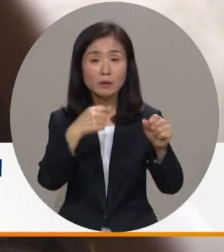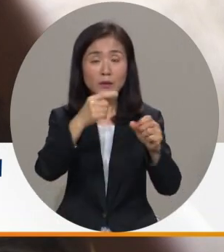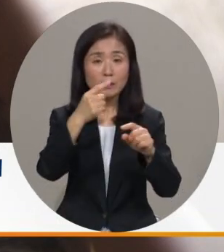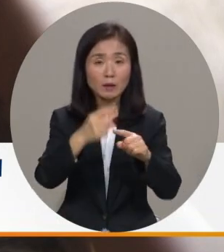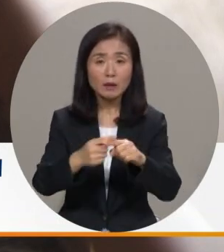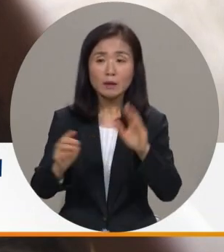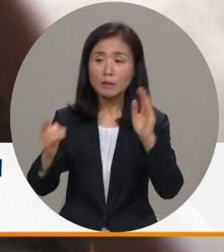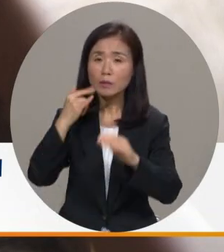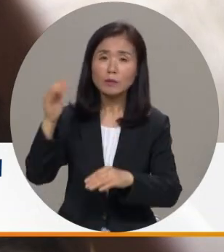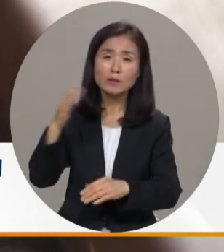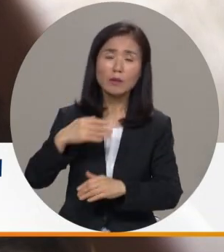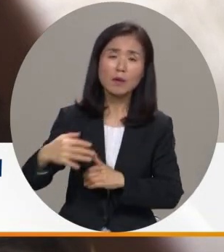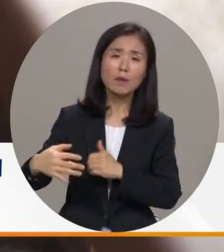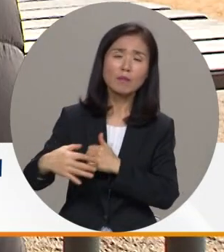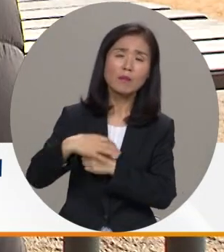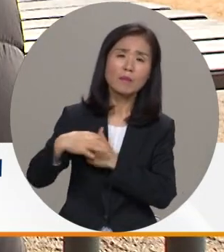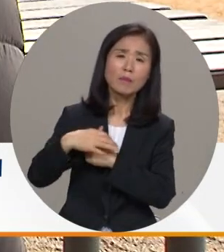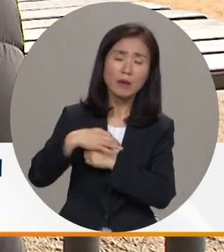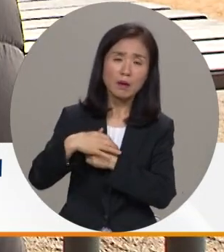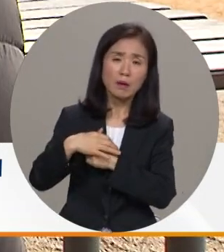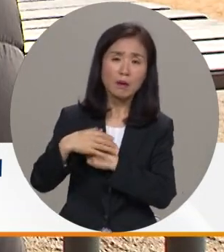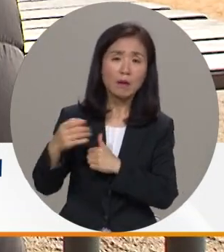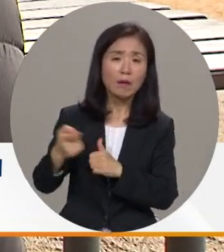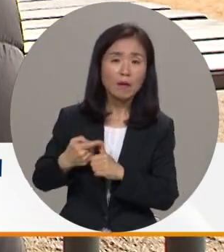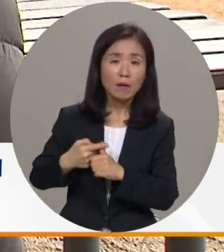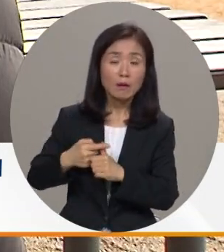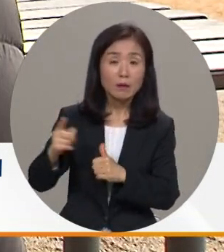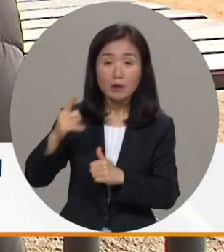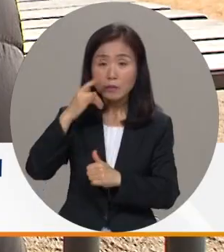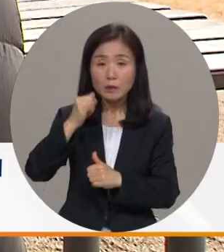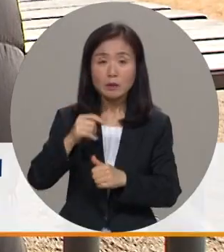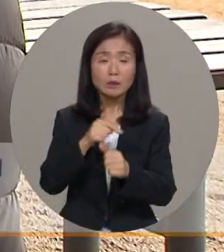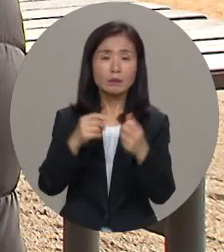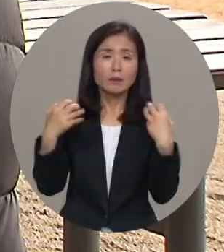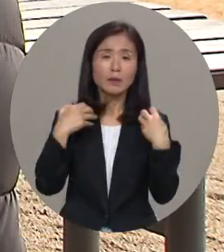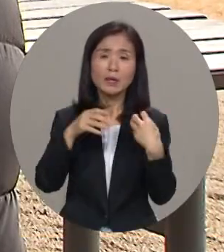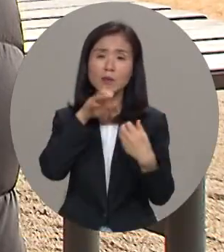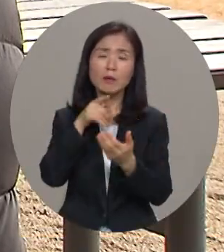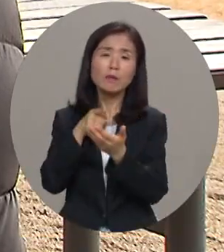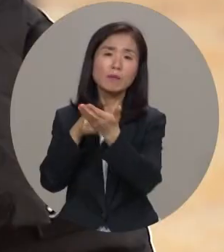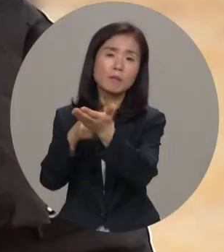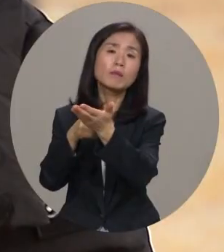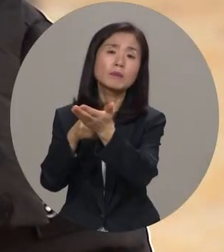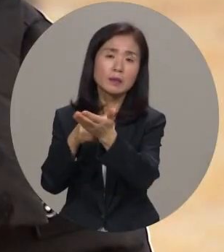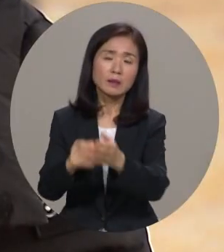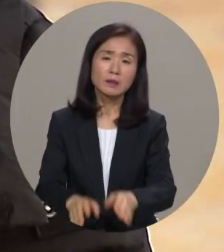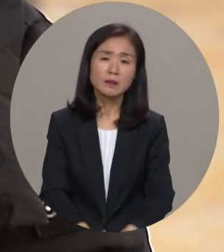학부모에게 욕설을 들었는데 이 학부모는 교육청에 민원까지 제기했습니다.